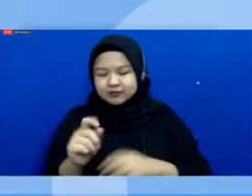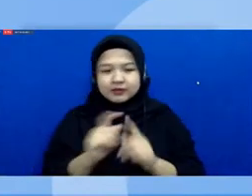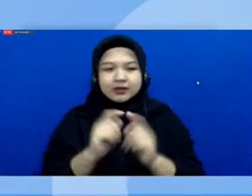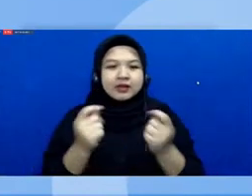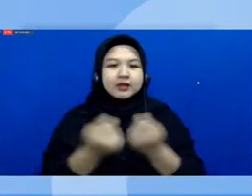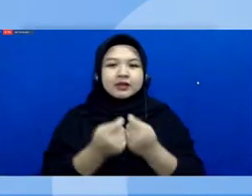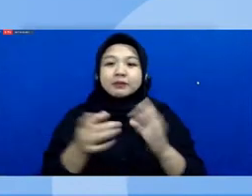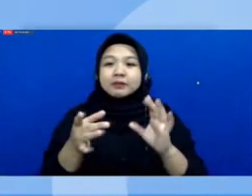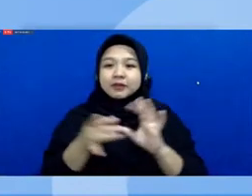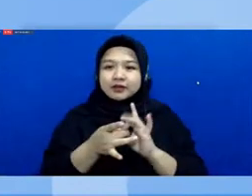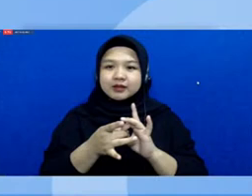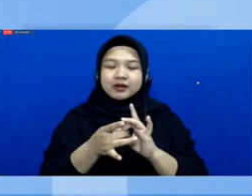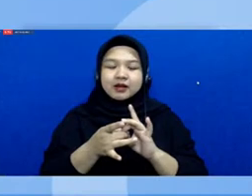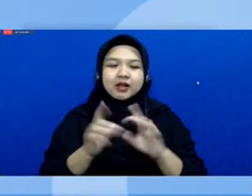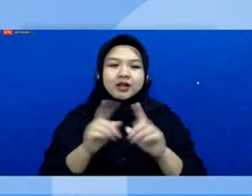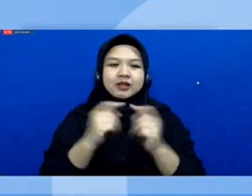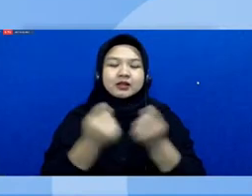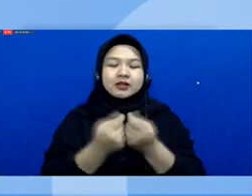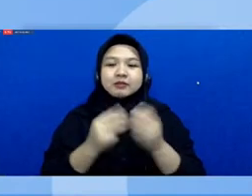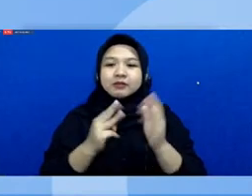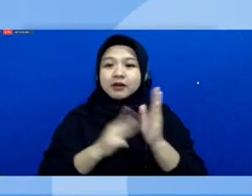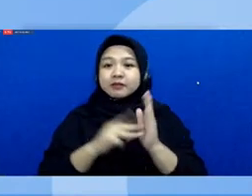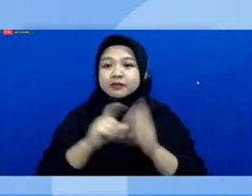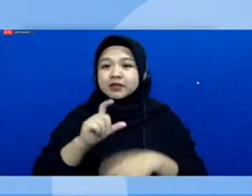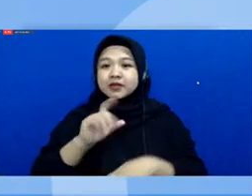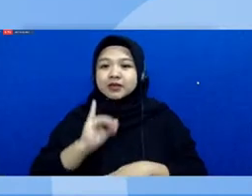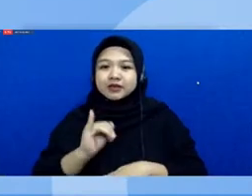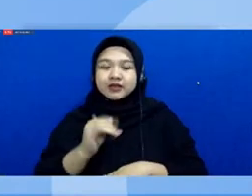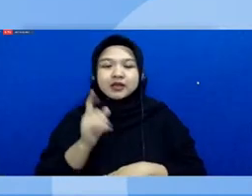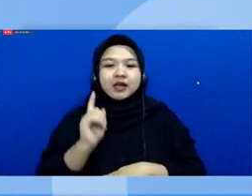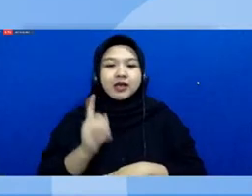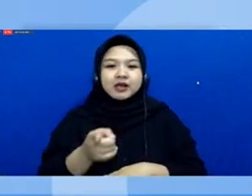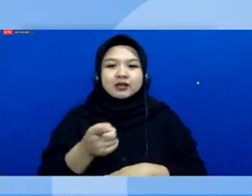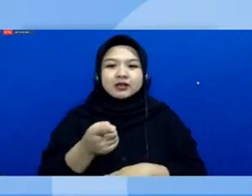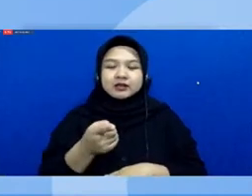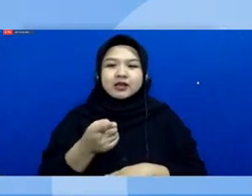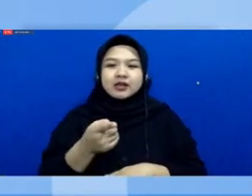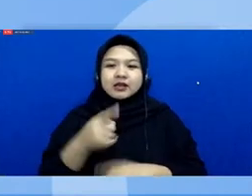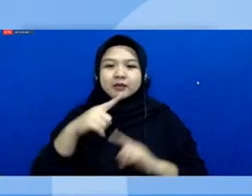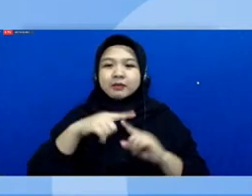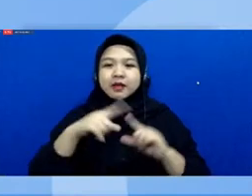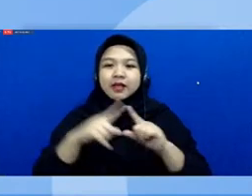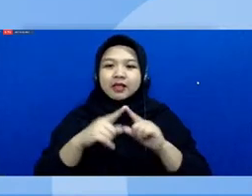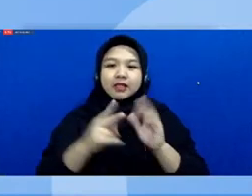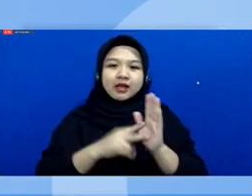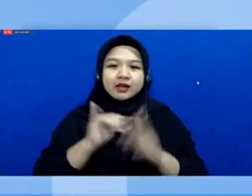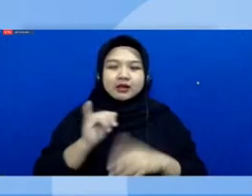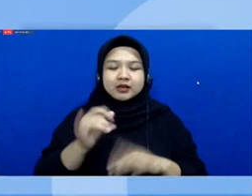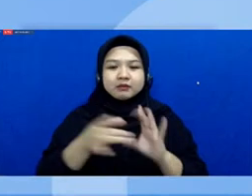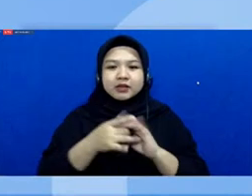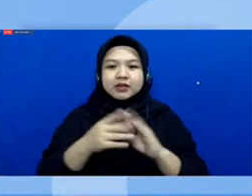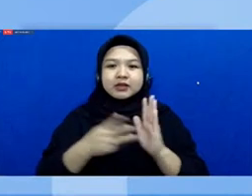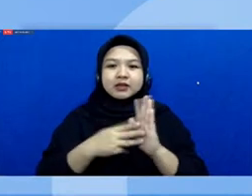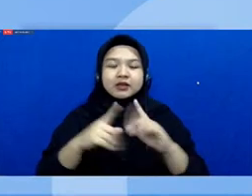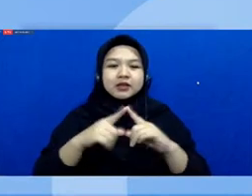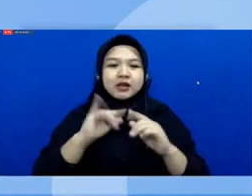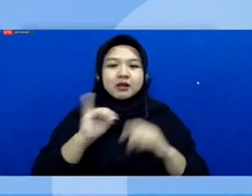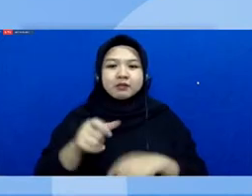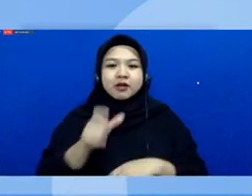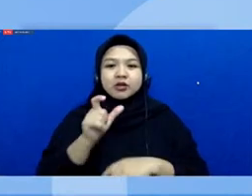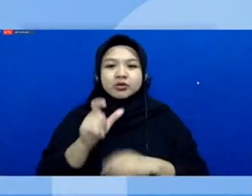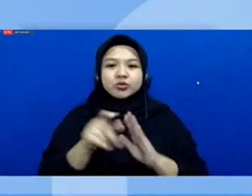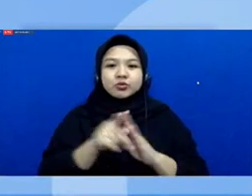mitra kami, tim Mercy Corps Indonesia, di sini ada Mbak Tami juga, yang merupakan mitra maju dalam program Lean On